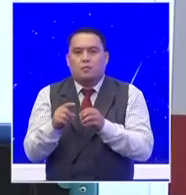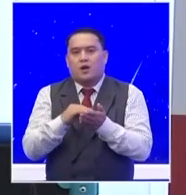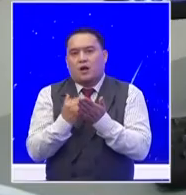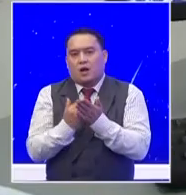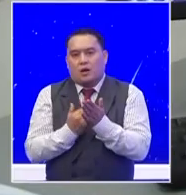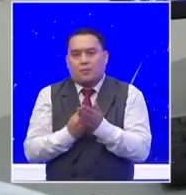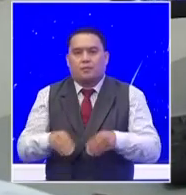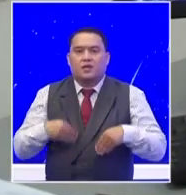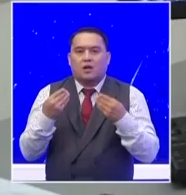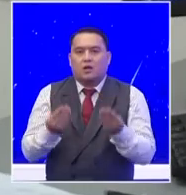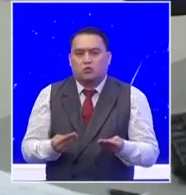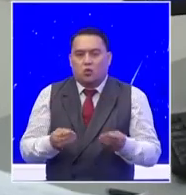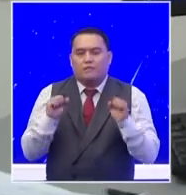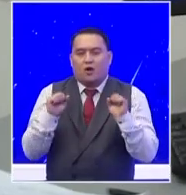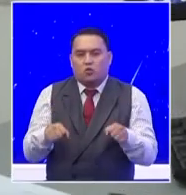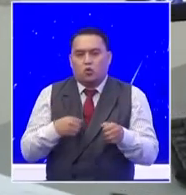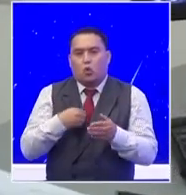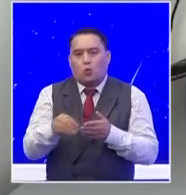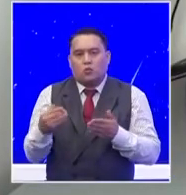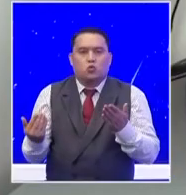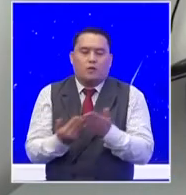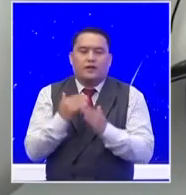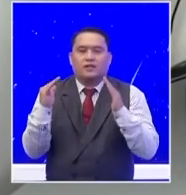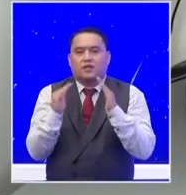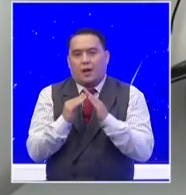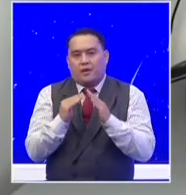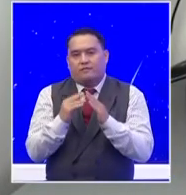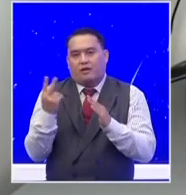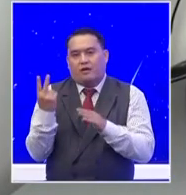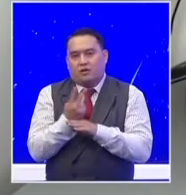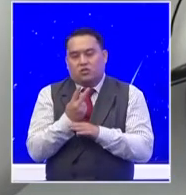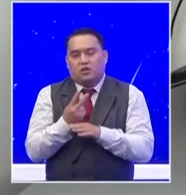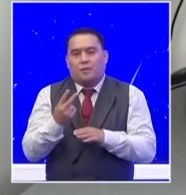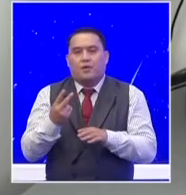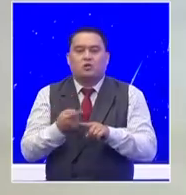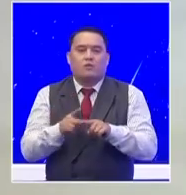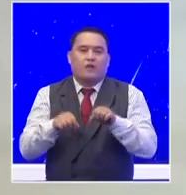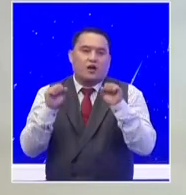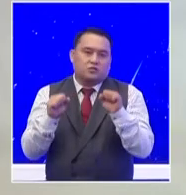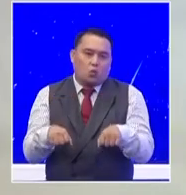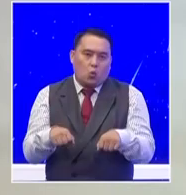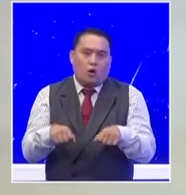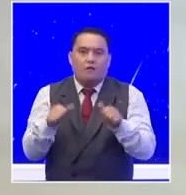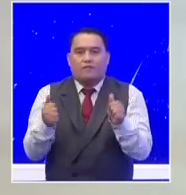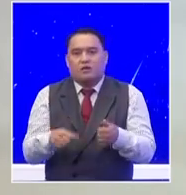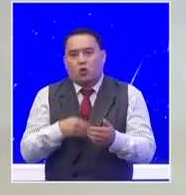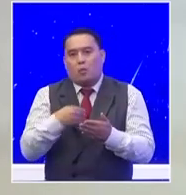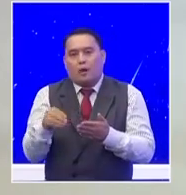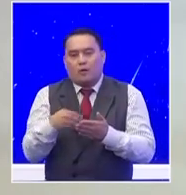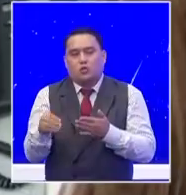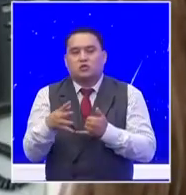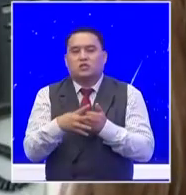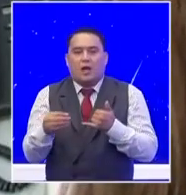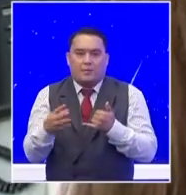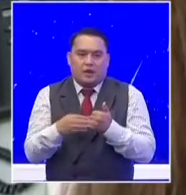отбасы» предоставляет возможность приобрести жилье как в новых домах, так и на вторичном рынке. Также есть возможность оформить заем на покупку земельного